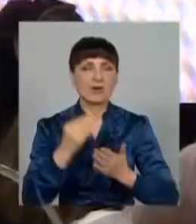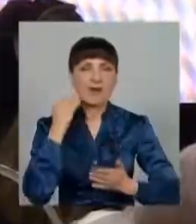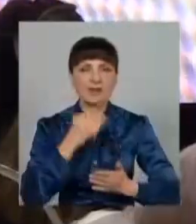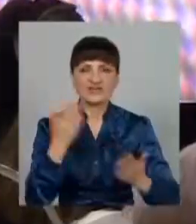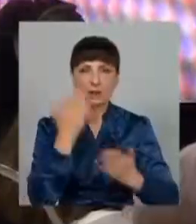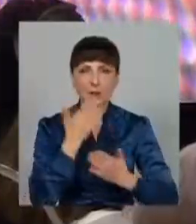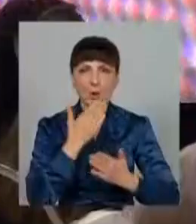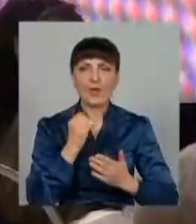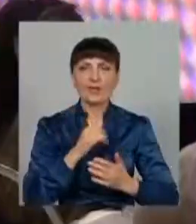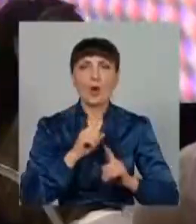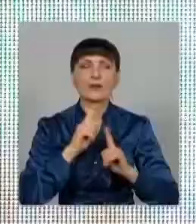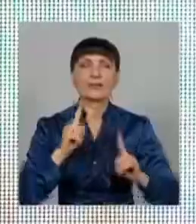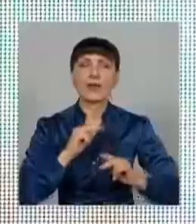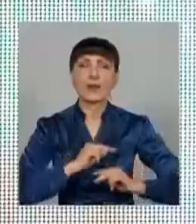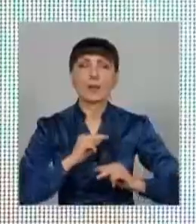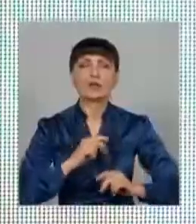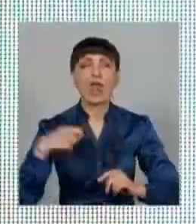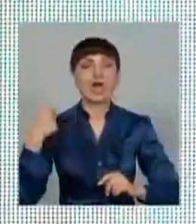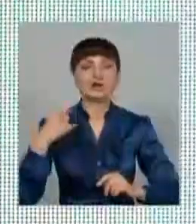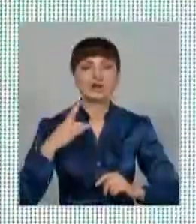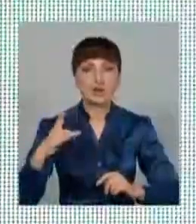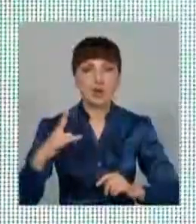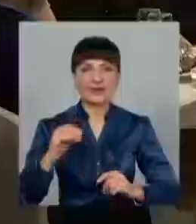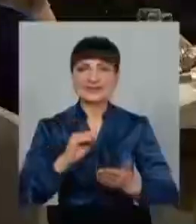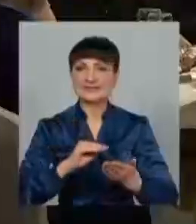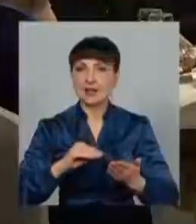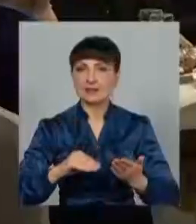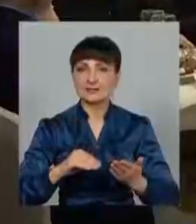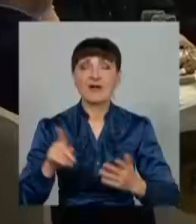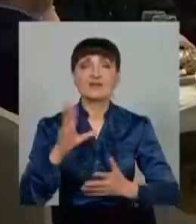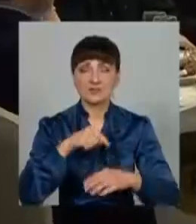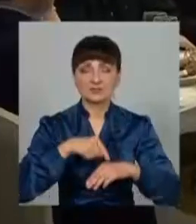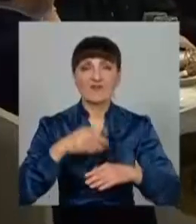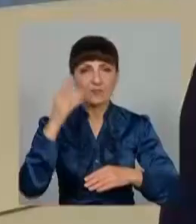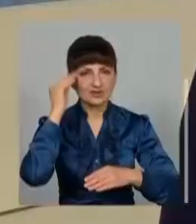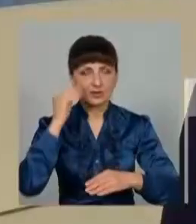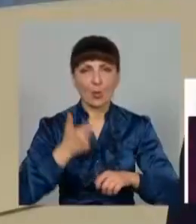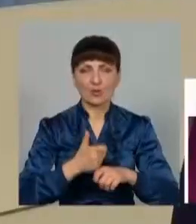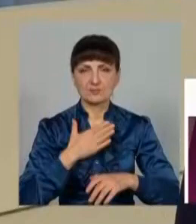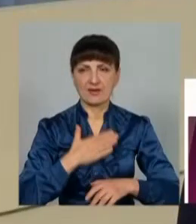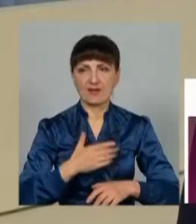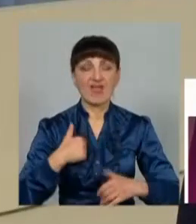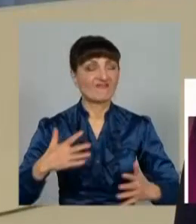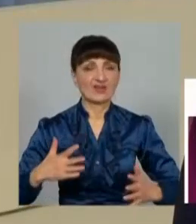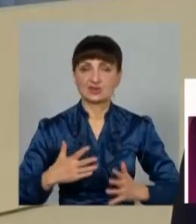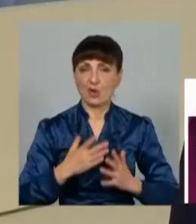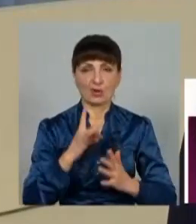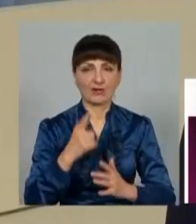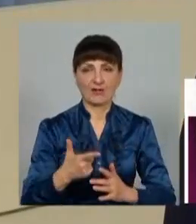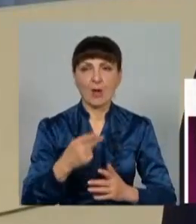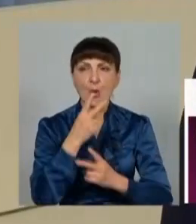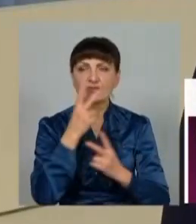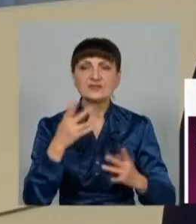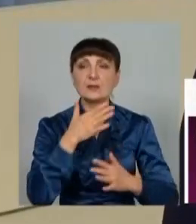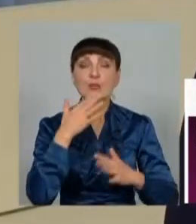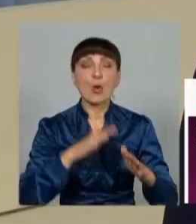также оригинальную работу режиссера и сценаристов. Словом, остались под приятным впечатлением. В восторге просто. Увидел столько мест,